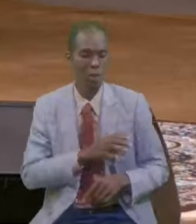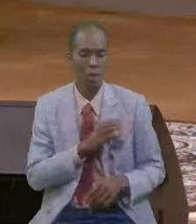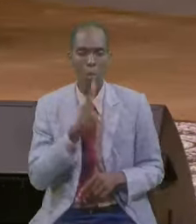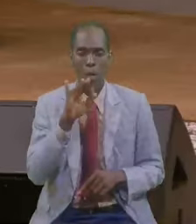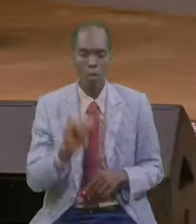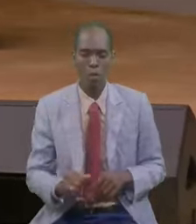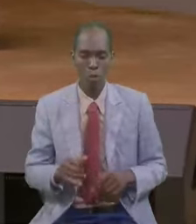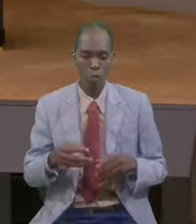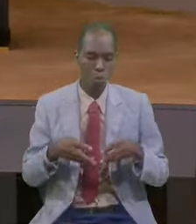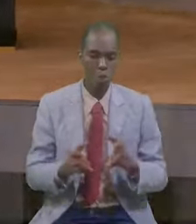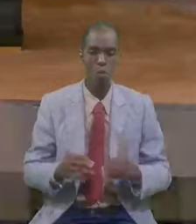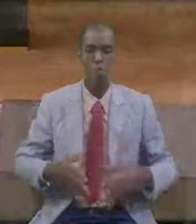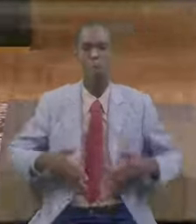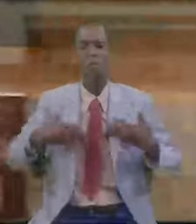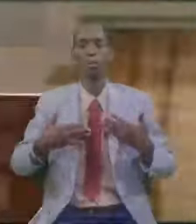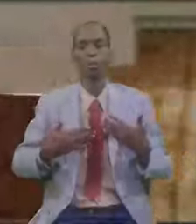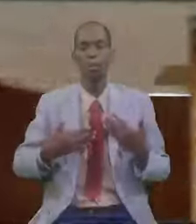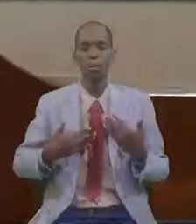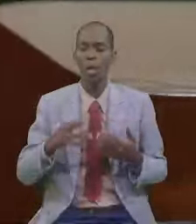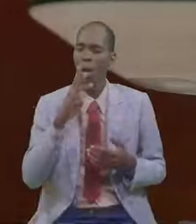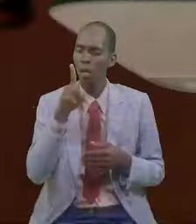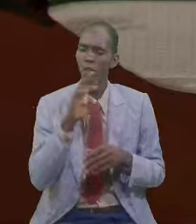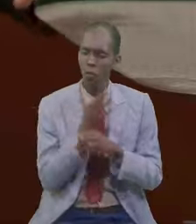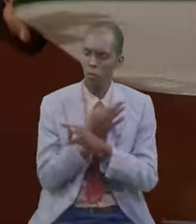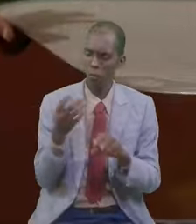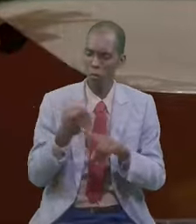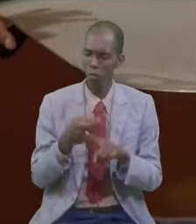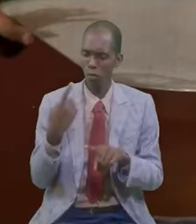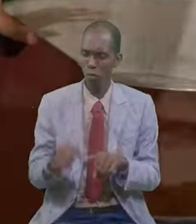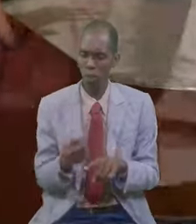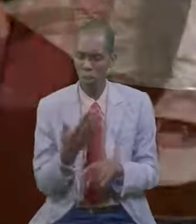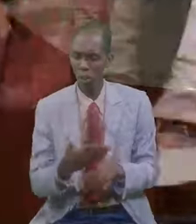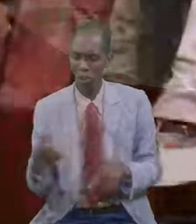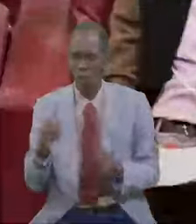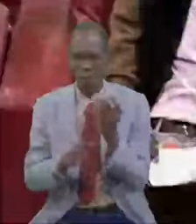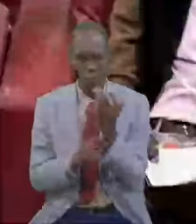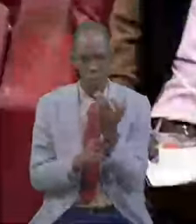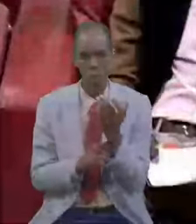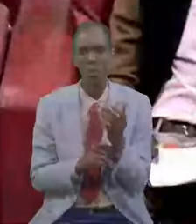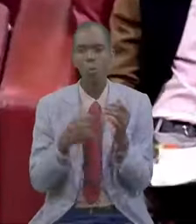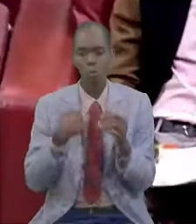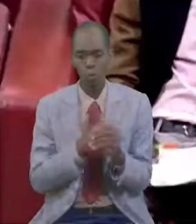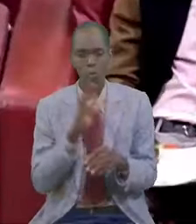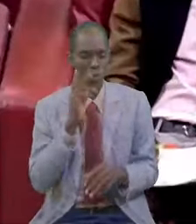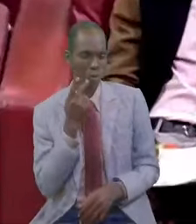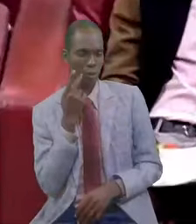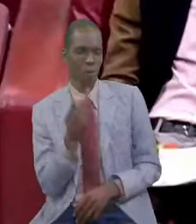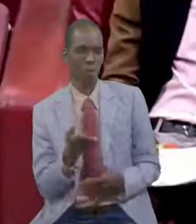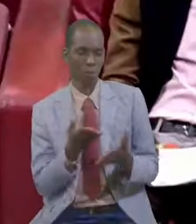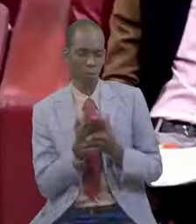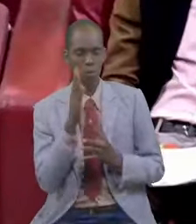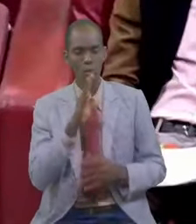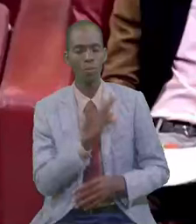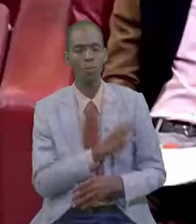êtes affranchi des œuvres de la chair? C'est pas leurs fruits que vous, c'est à leurs fruits que vous les reconnaîtrez. Est-ce que vous